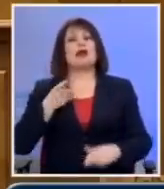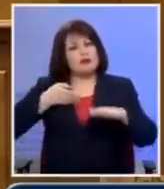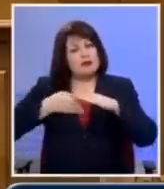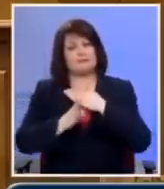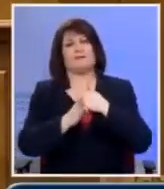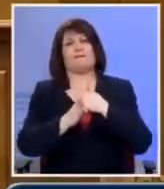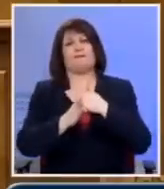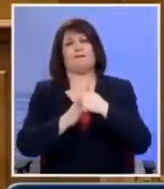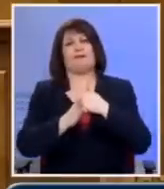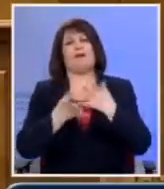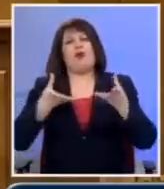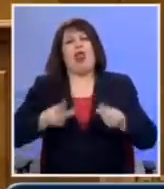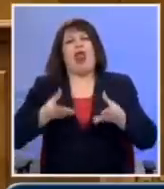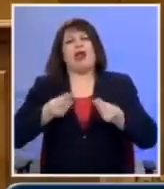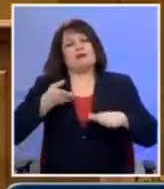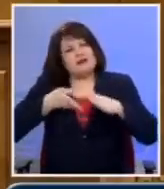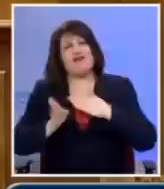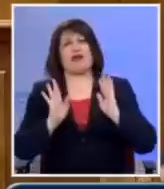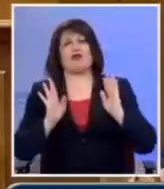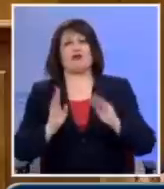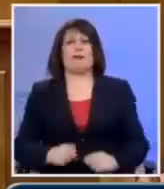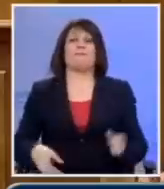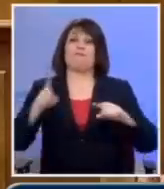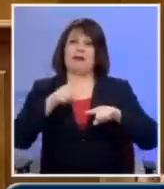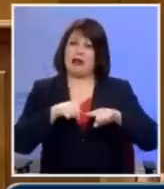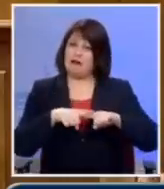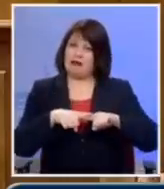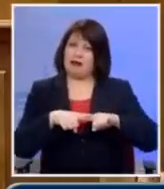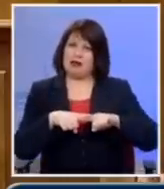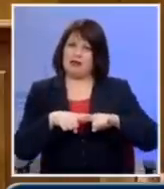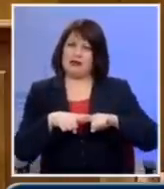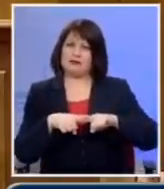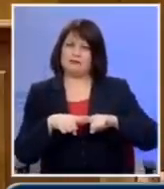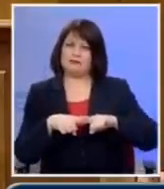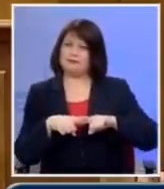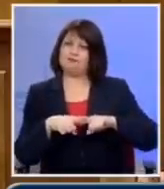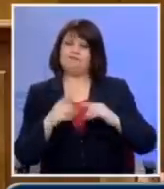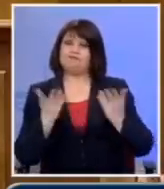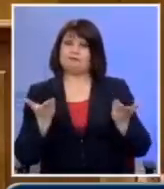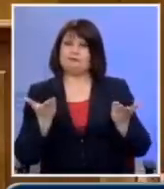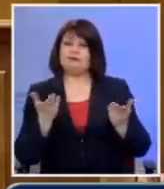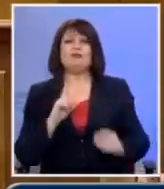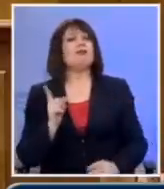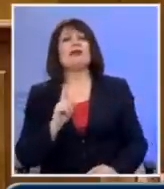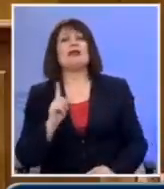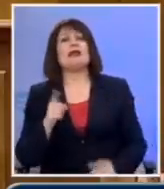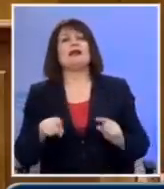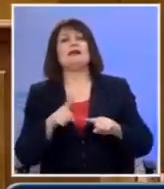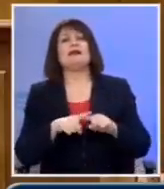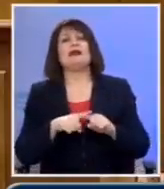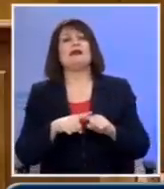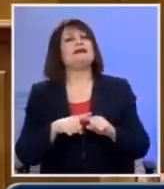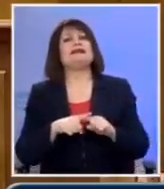ελληνικό λαό και τη χώρα από τη λάσπη. Η Ελλάδα, λοιπόν, κύριε Σαμαρά, δεν είναι μια